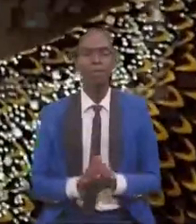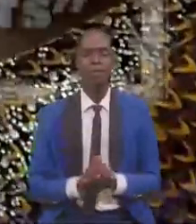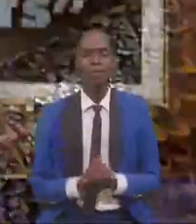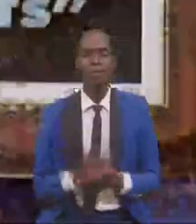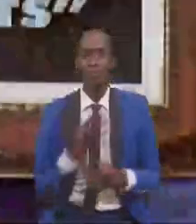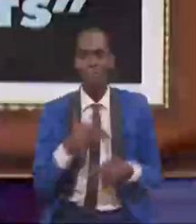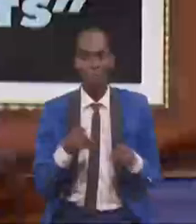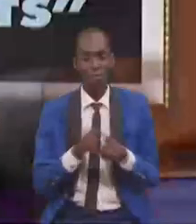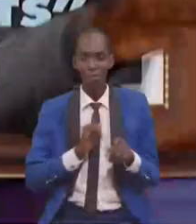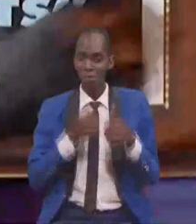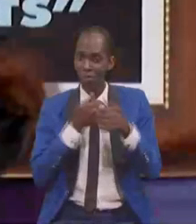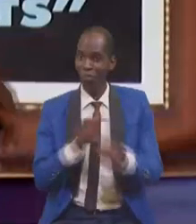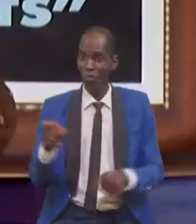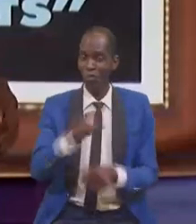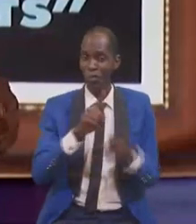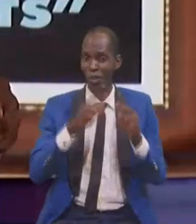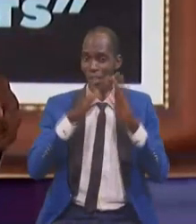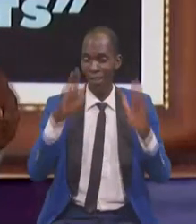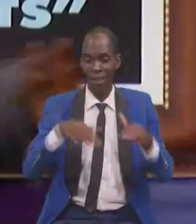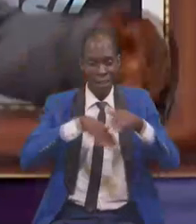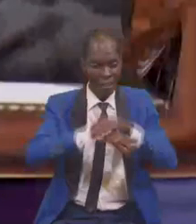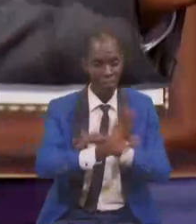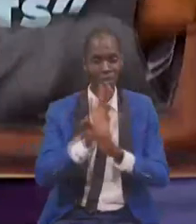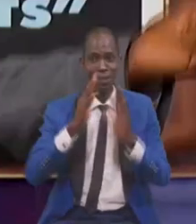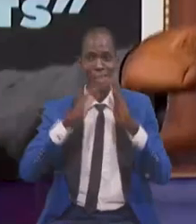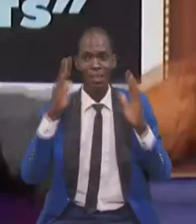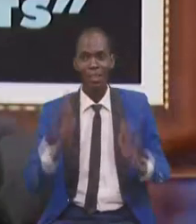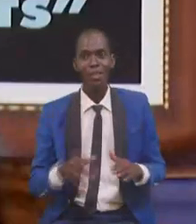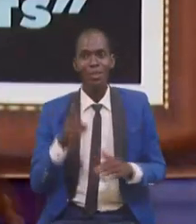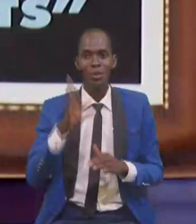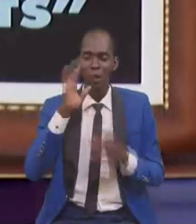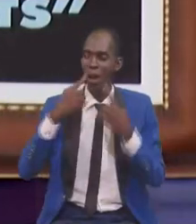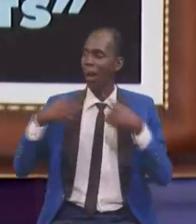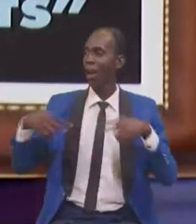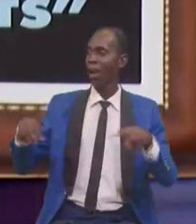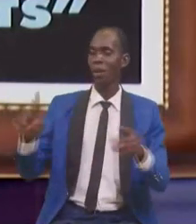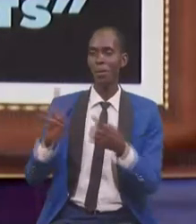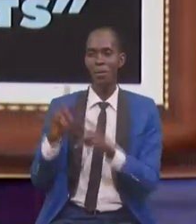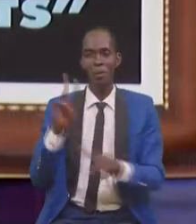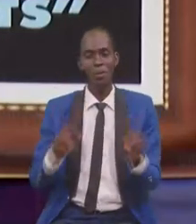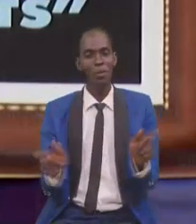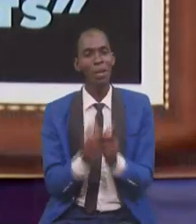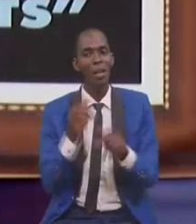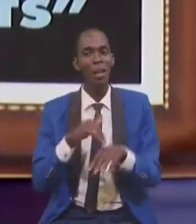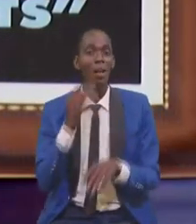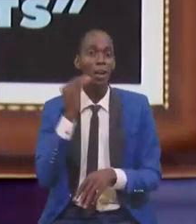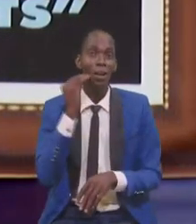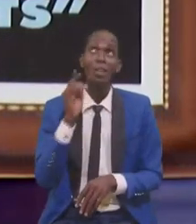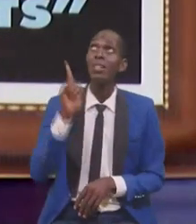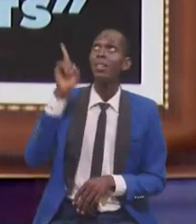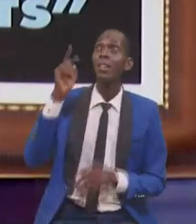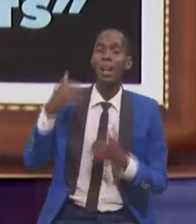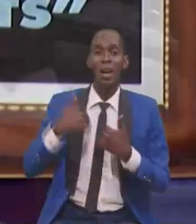Jésus-Christ. Et lorsque je vous accompagnerai à la maison, vous entrez dans votre maison comme ça, alors vous annoncez aux gens que vous rencontrez à la maison que